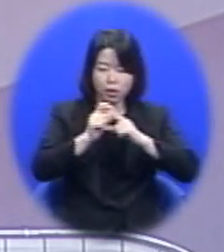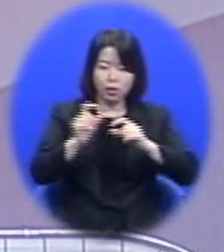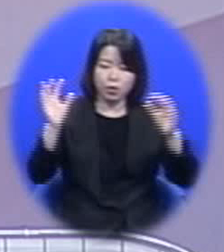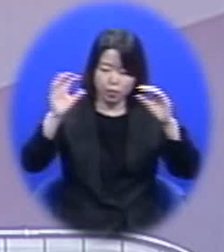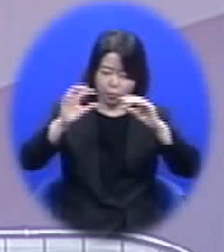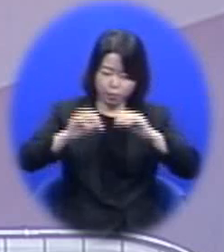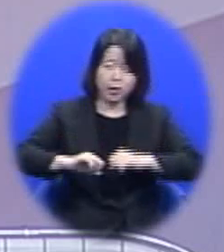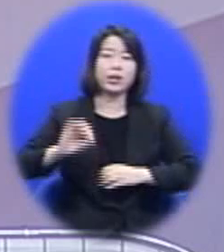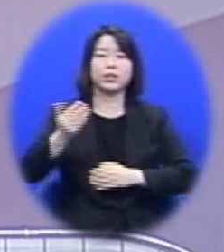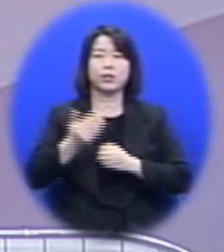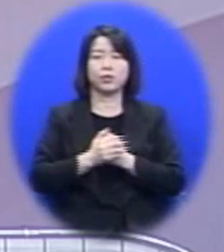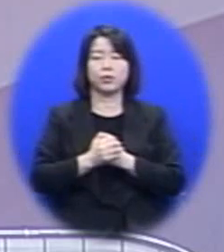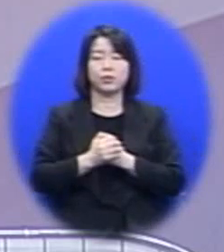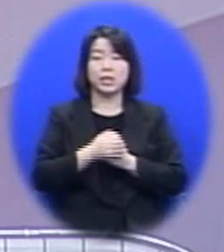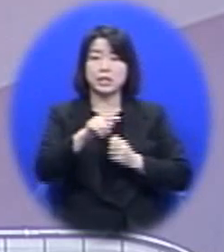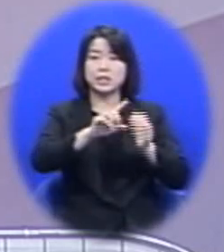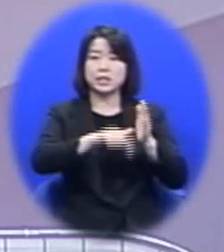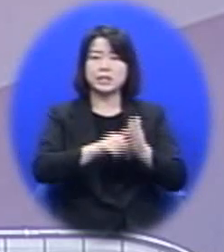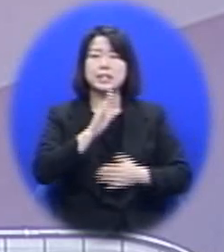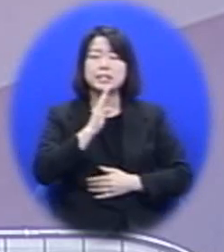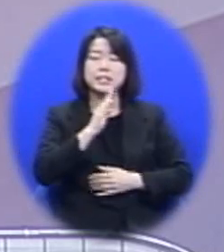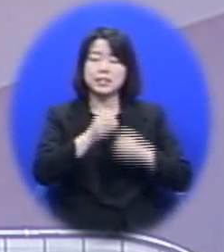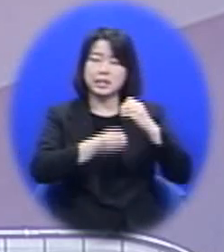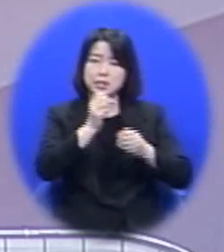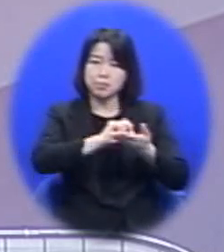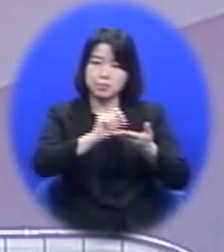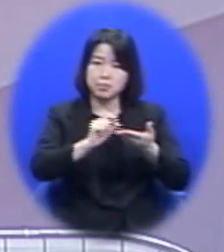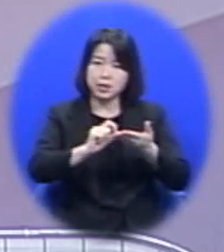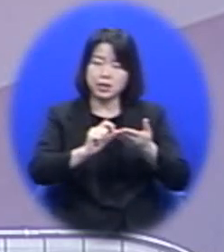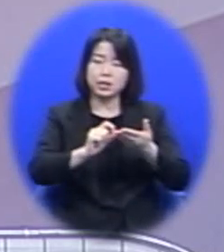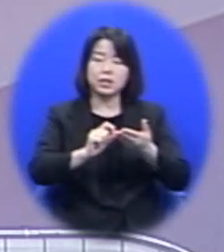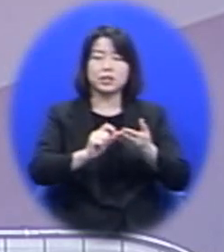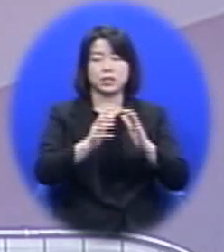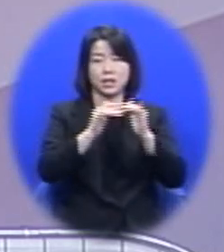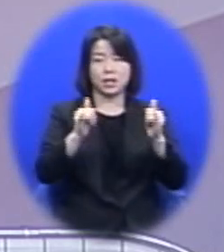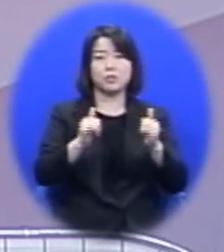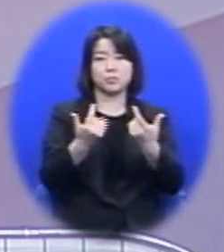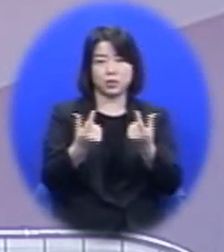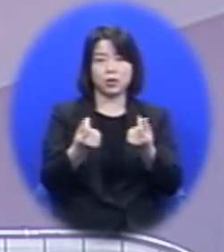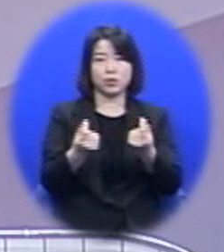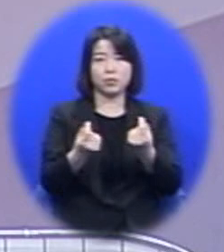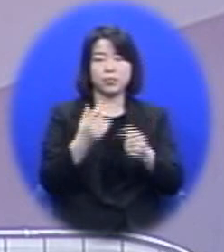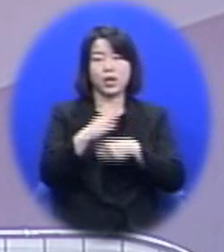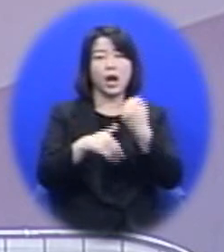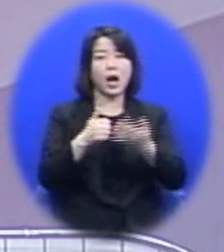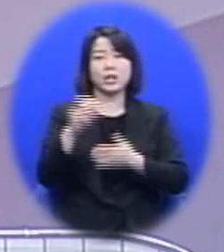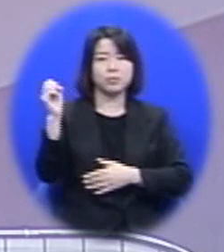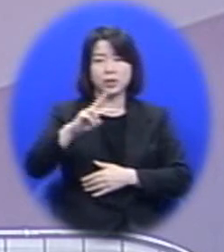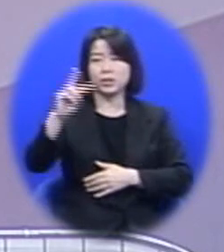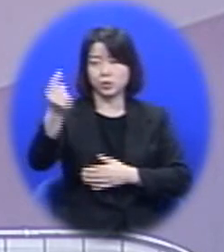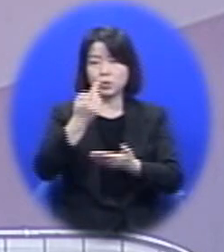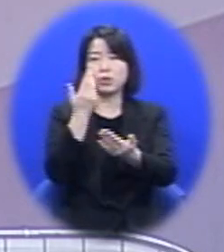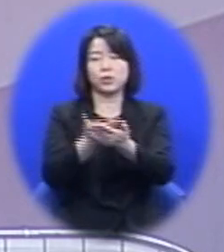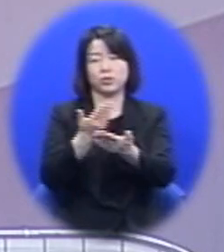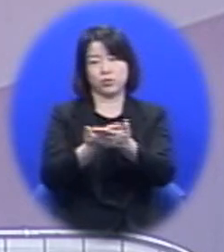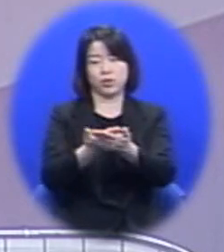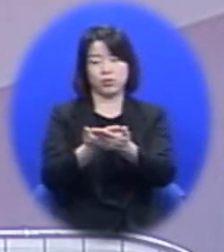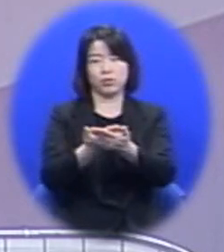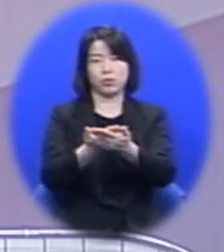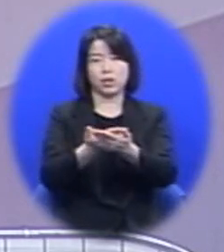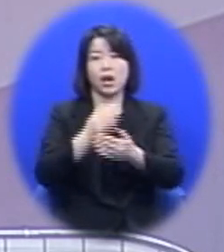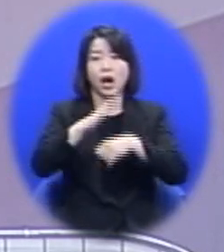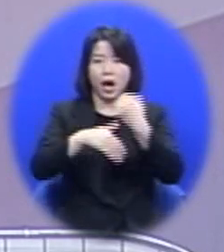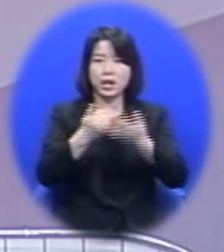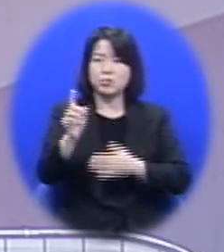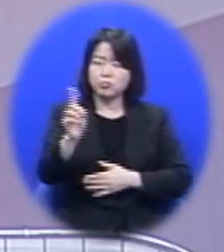여러분이 이 시간에 진정 시편 85편 이 기자처럼 하나님 다시 돌아와 주세요.